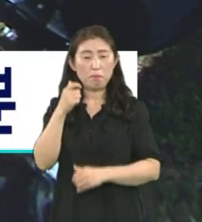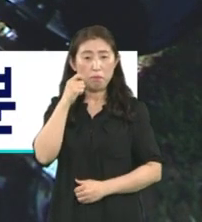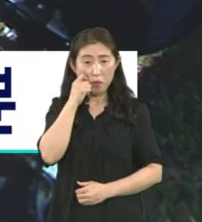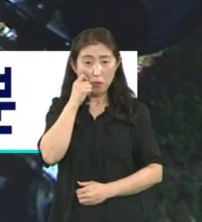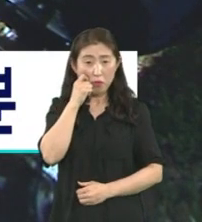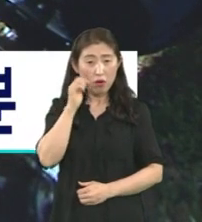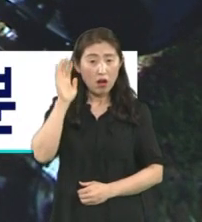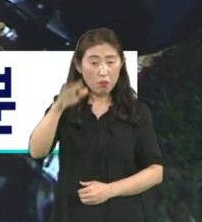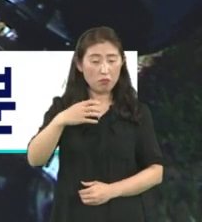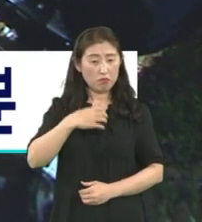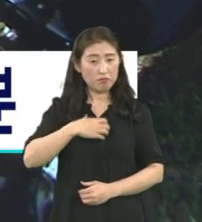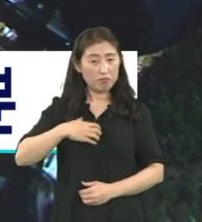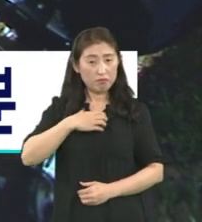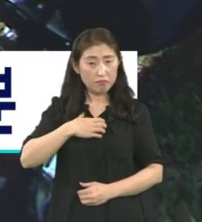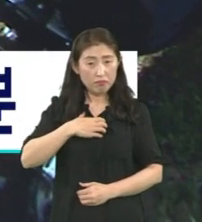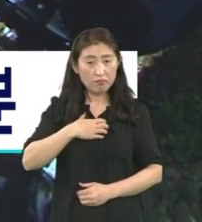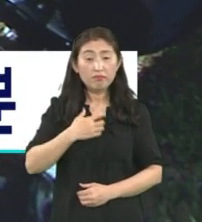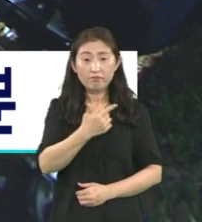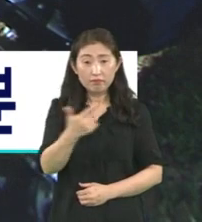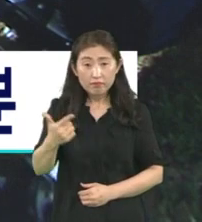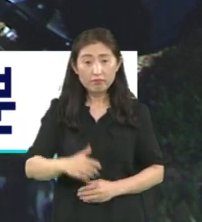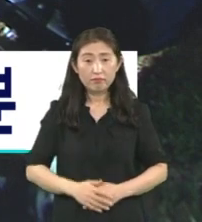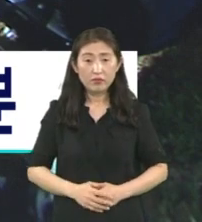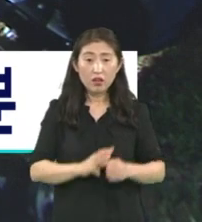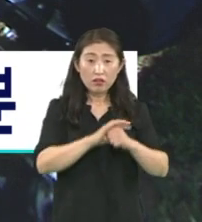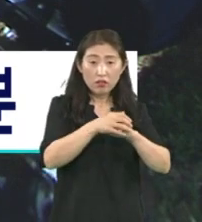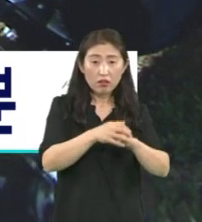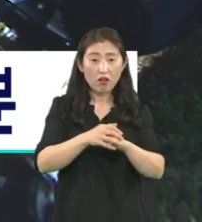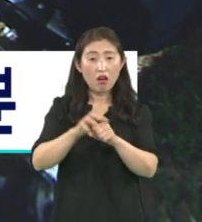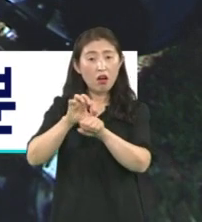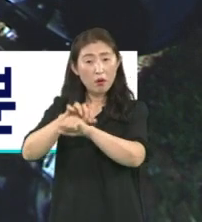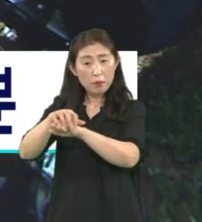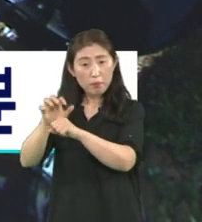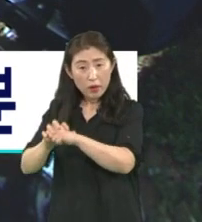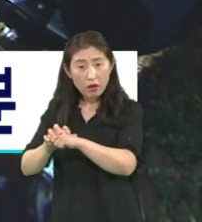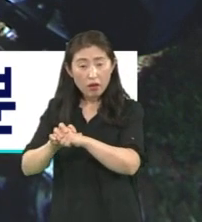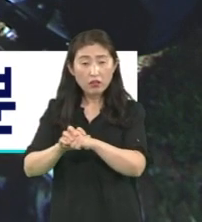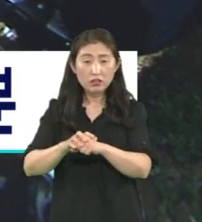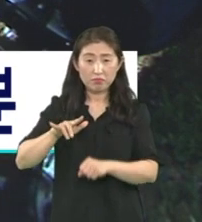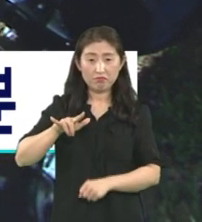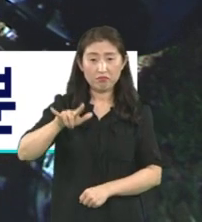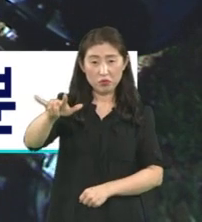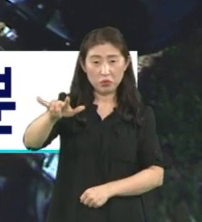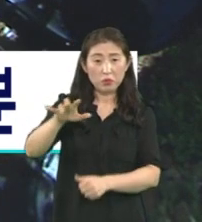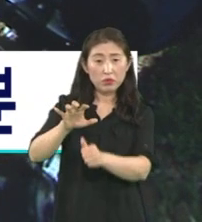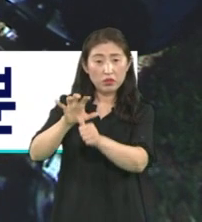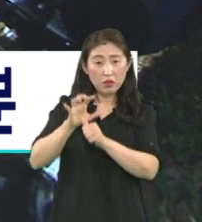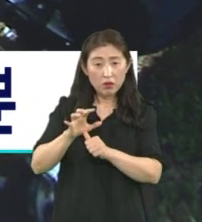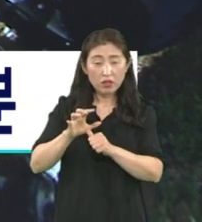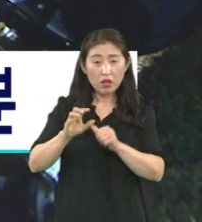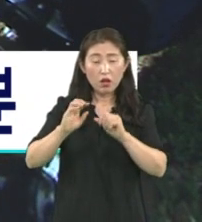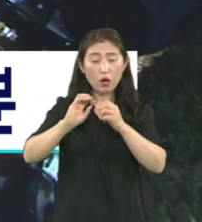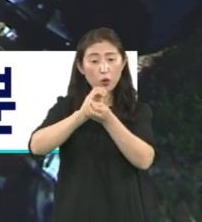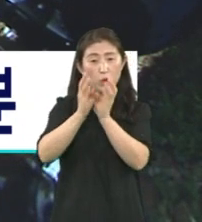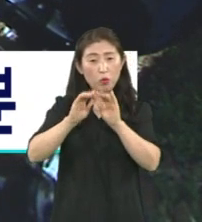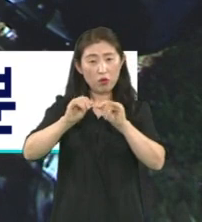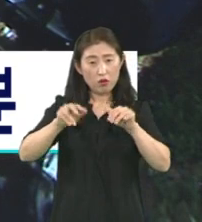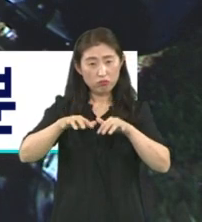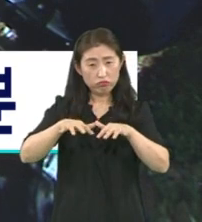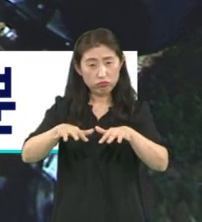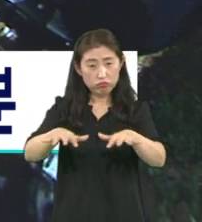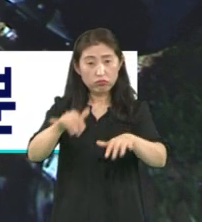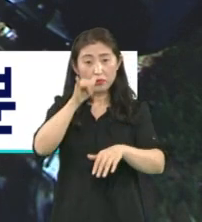것이라는 우려가 생기고 있죠. 이런 가운데 사과나 배 같은 과수밭에서 드론을 이용한 인공수분이 시도돼 주목을